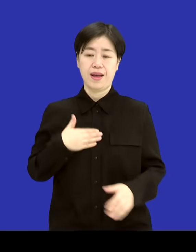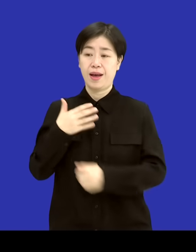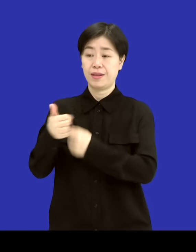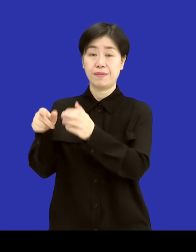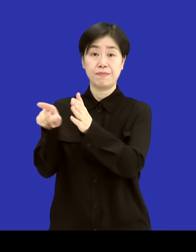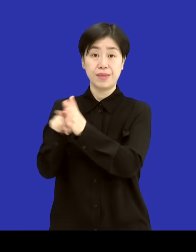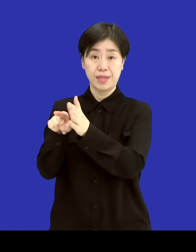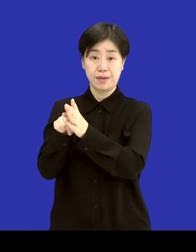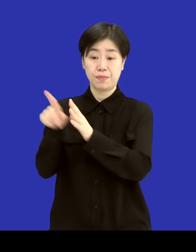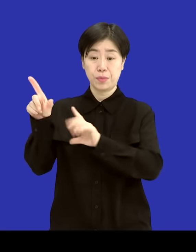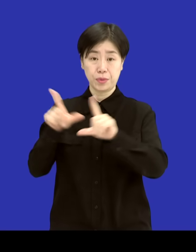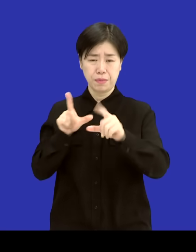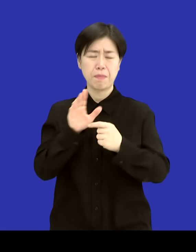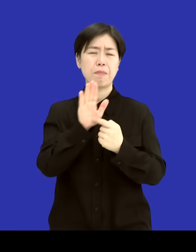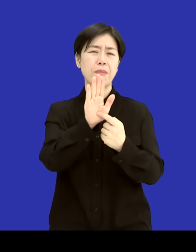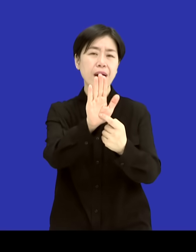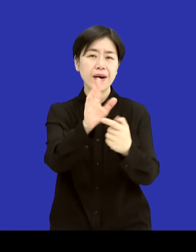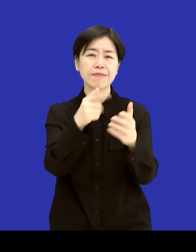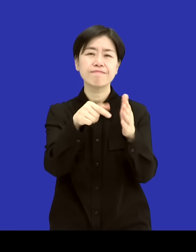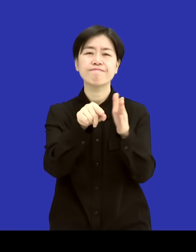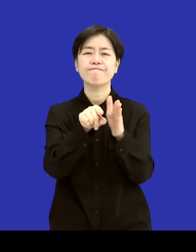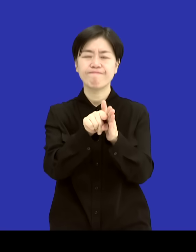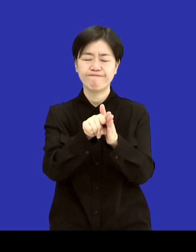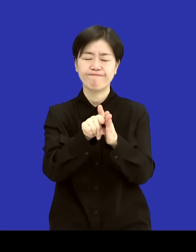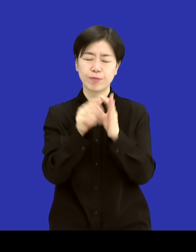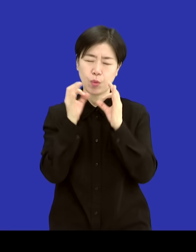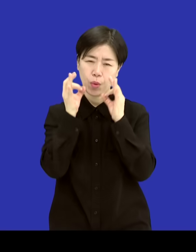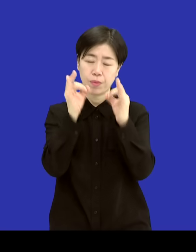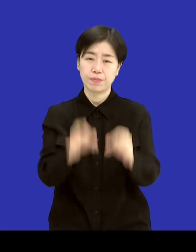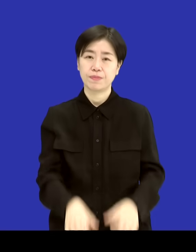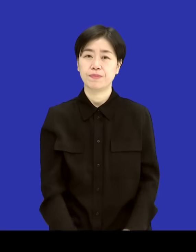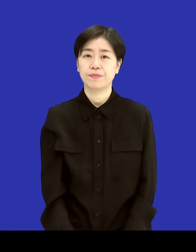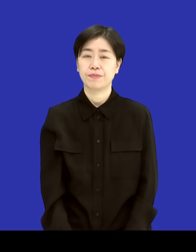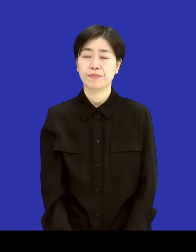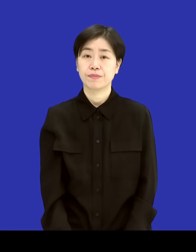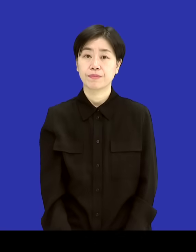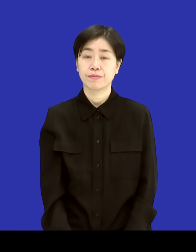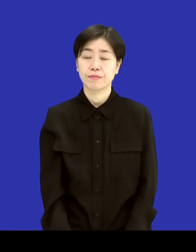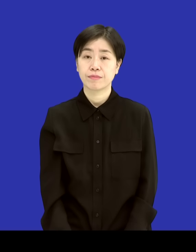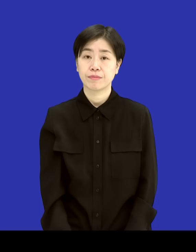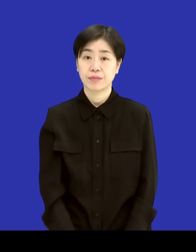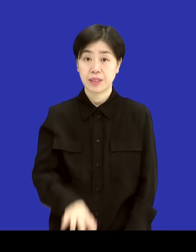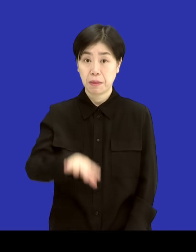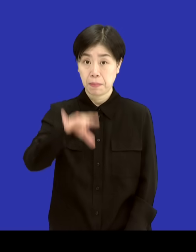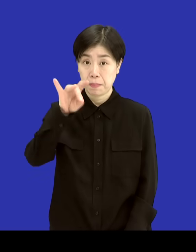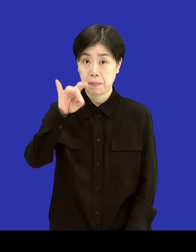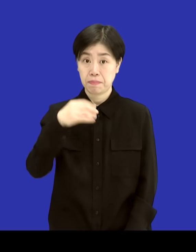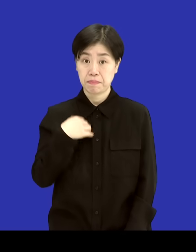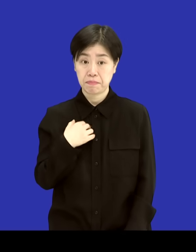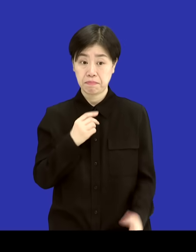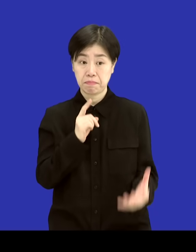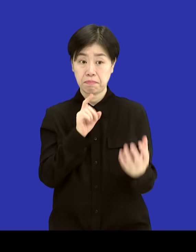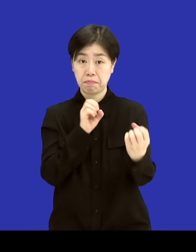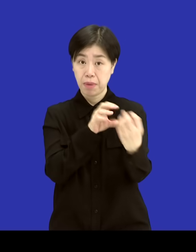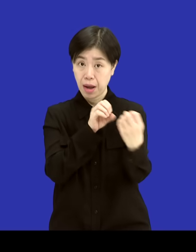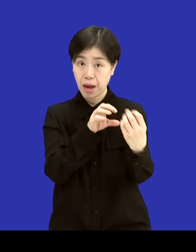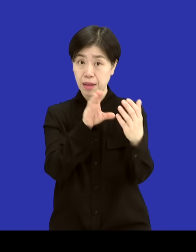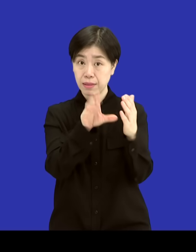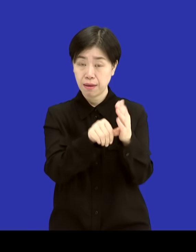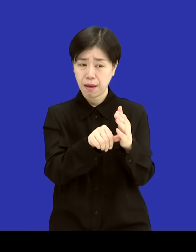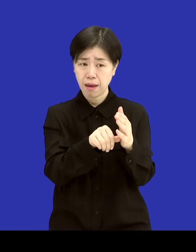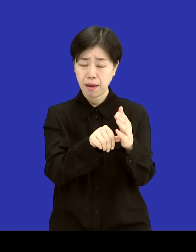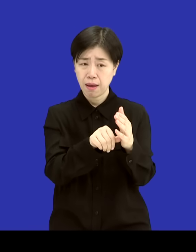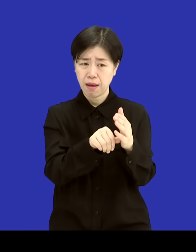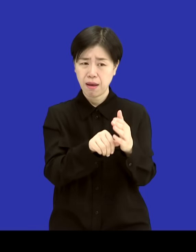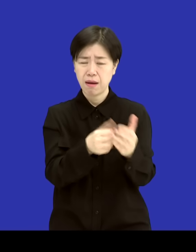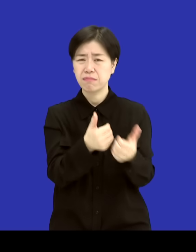늘 좀 나타내려고 하고 있어요. 그리고 그런 거를 처음에는 좀 불편하게